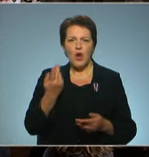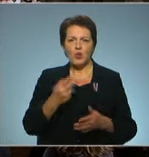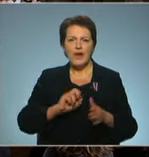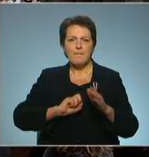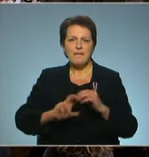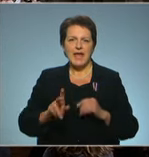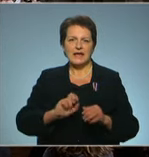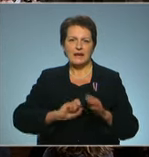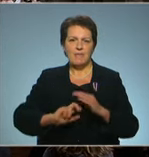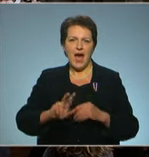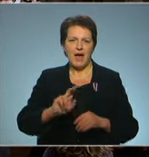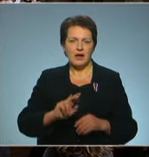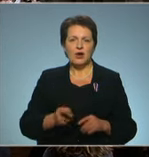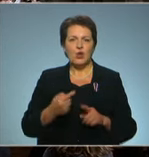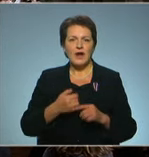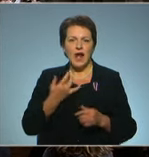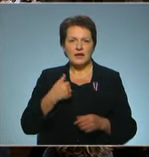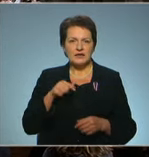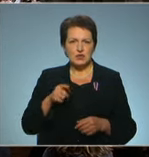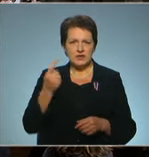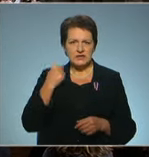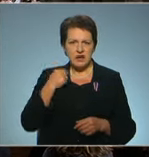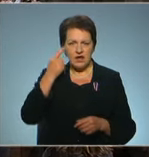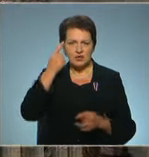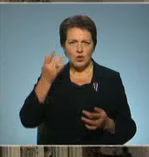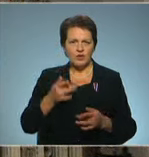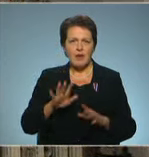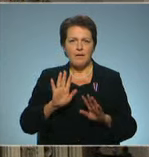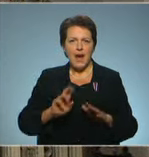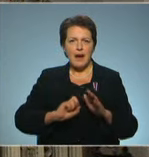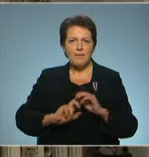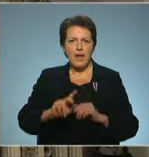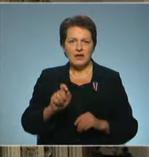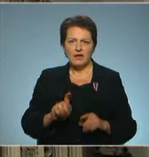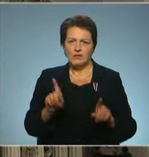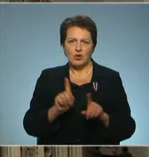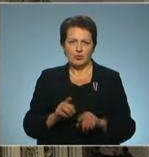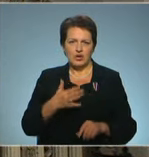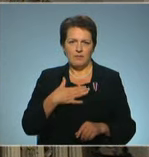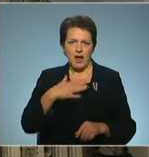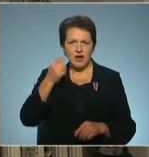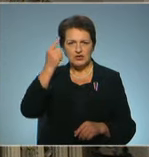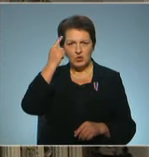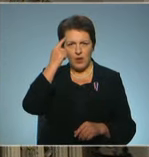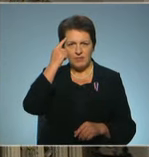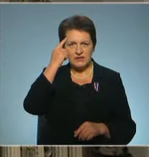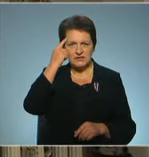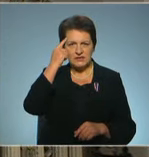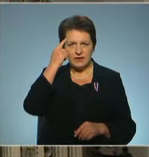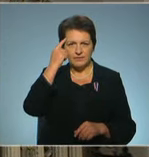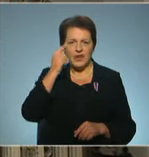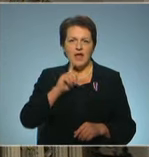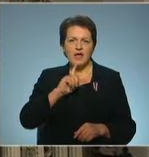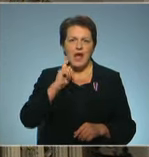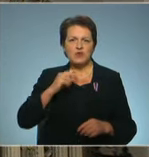bēg. Un, kad es to dzirdēju, es nodomāju par bēgļiem gluži manas domas. Jauns